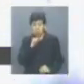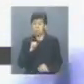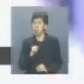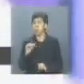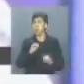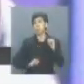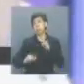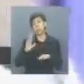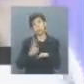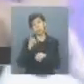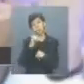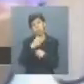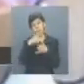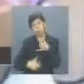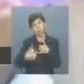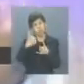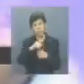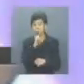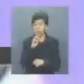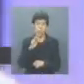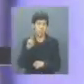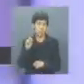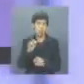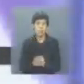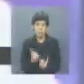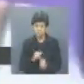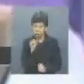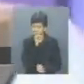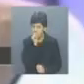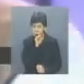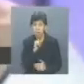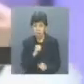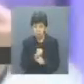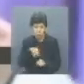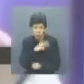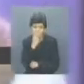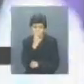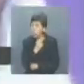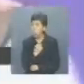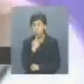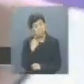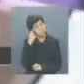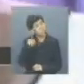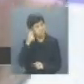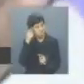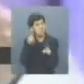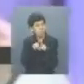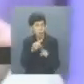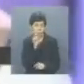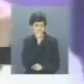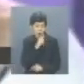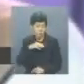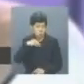ความสามารถที่หาตัวจับยากของวิทนีย์ฮูสตันราชินีเพลงป๊อปที่ทุกคนต่างพูดเป็นเสียงเดียวกันว่าเสียงของเธอเ